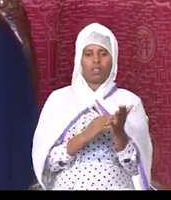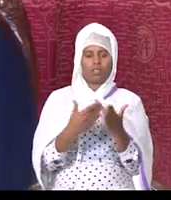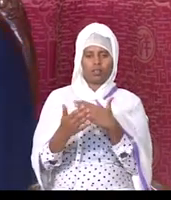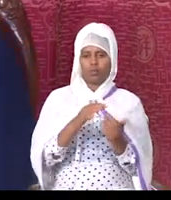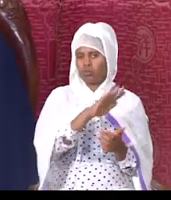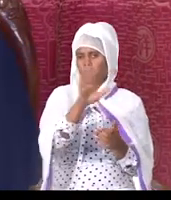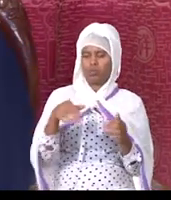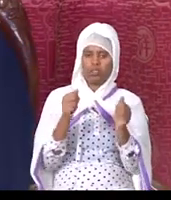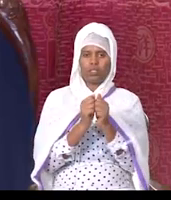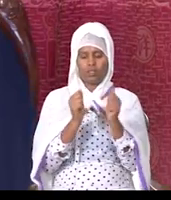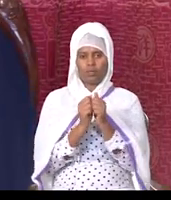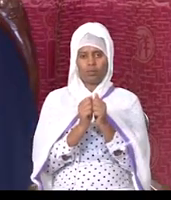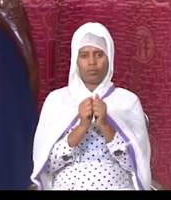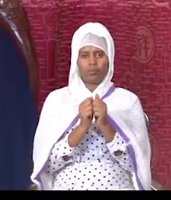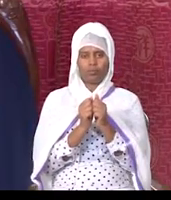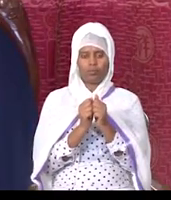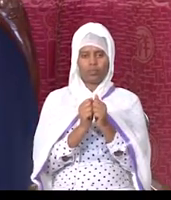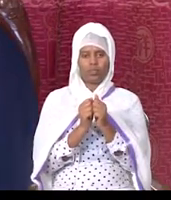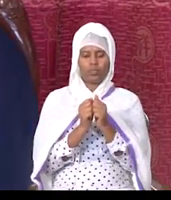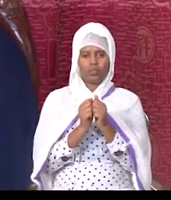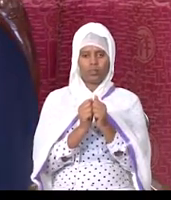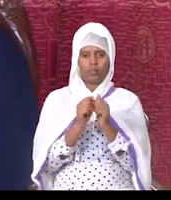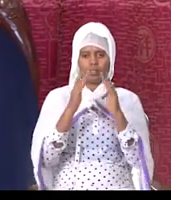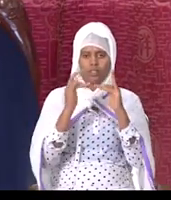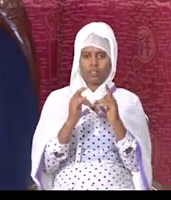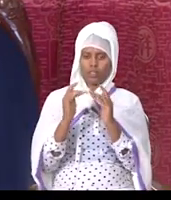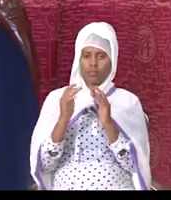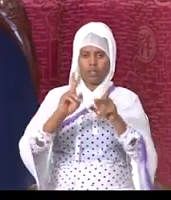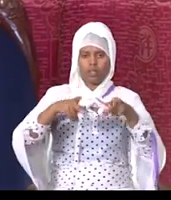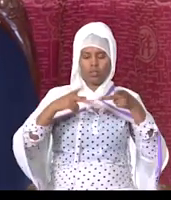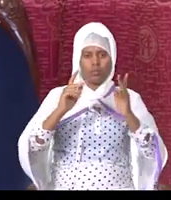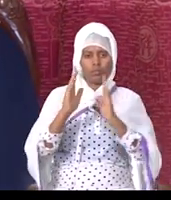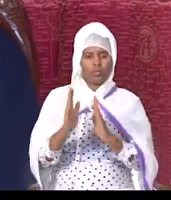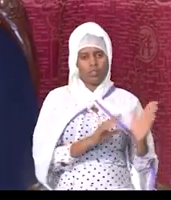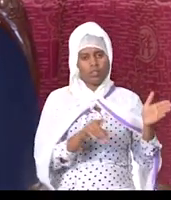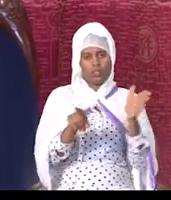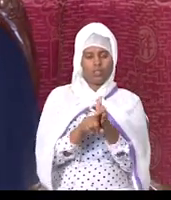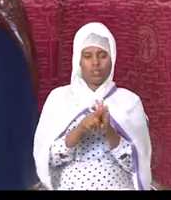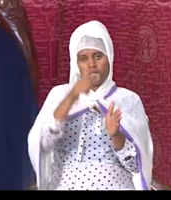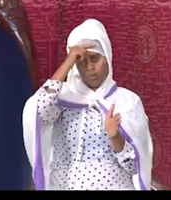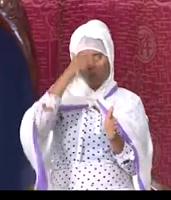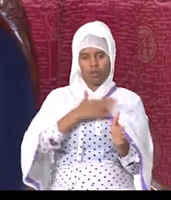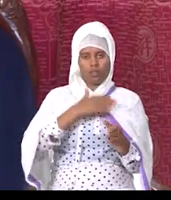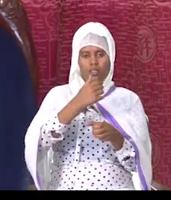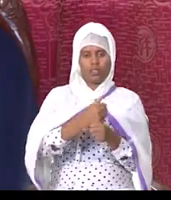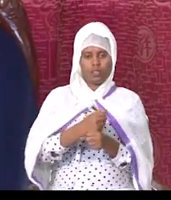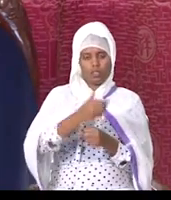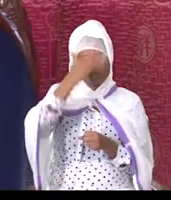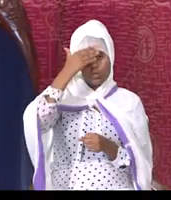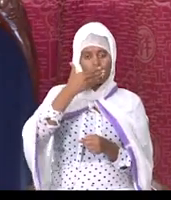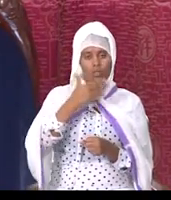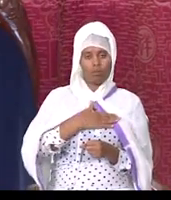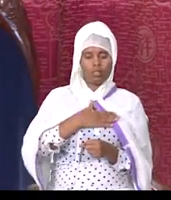ሃገርና ዝፍፀም ኣምልኾት ከምቲ ኣብ ሃገርና ንፍፅሞ ዝነበርና ሕግን ስርዓትን ሒዝና ብዓብኡ ድማ ሃይማኖትና ኣፅኒዕና